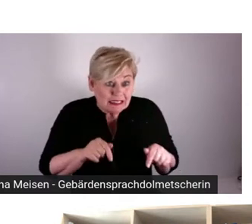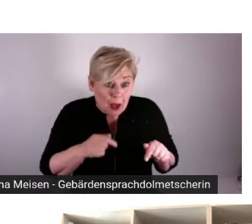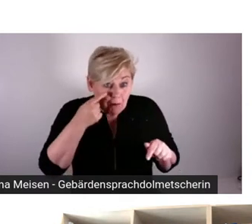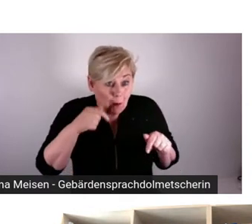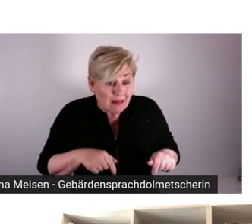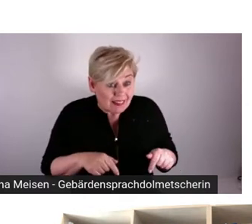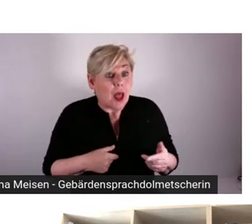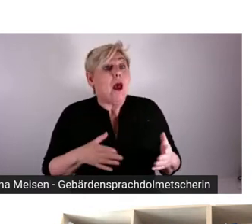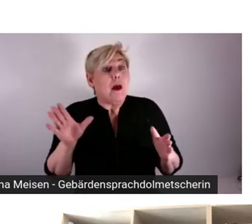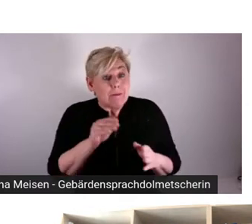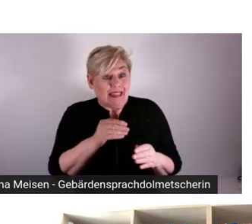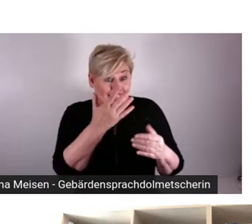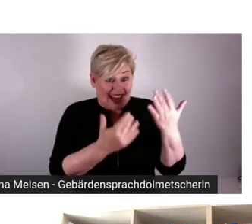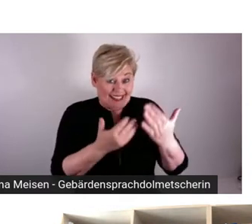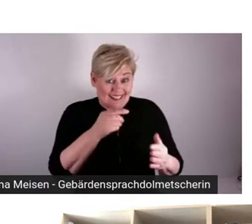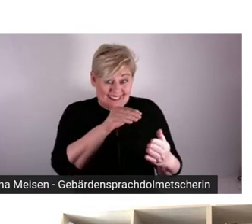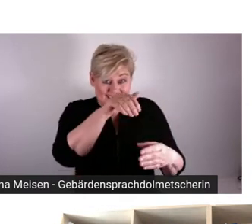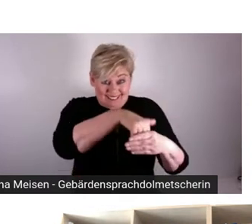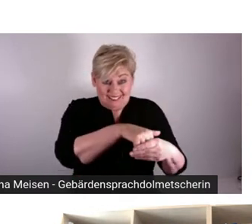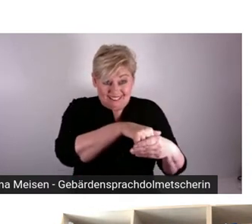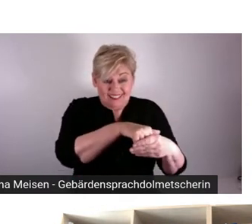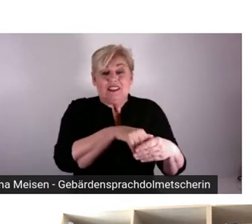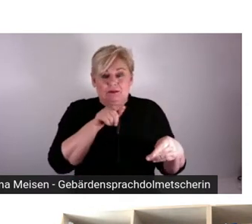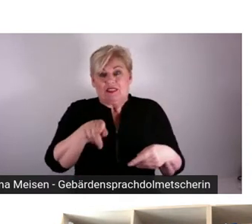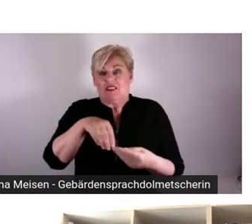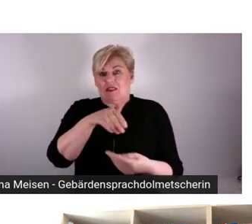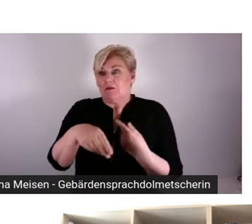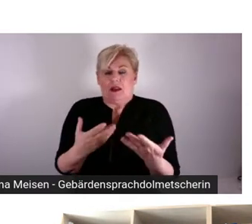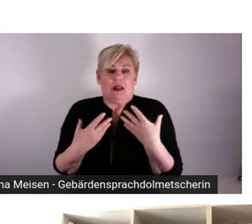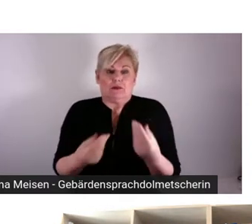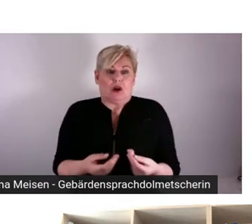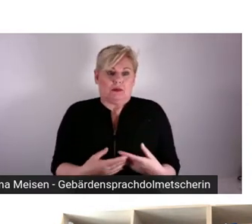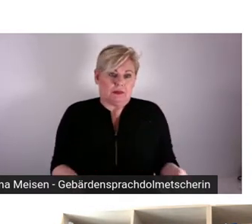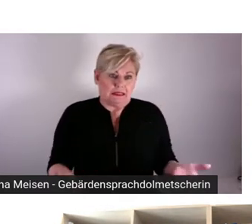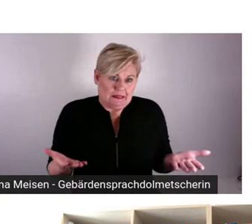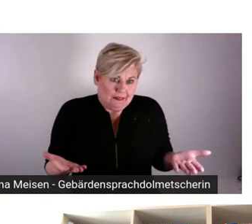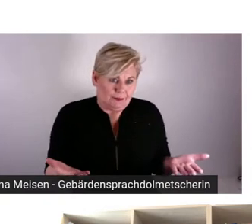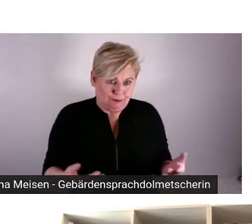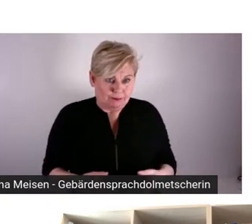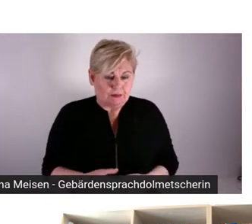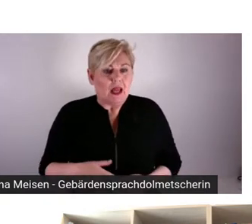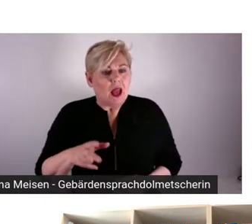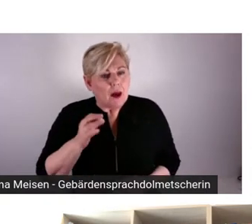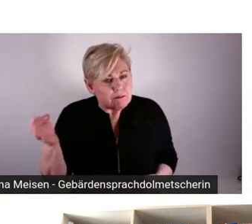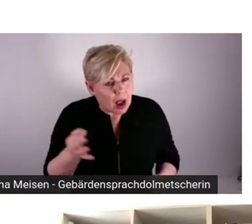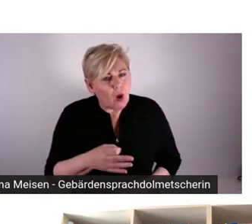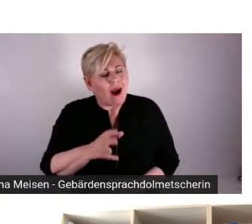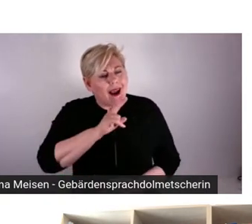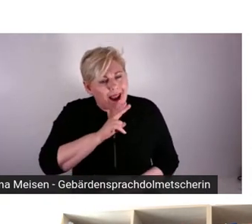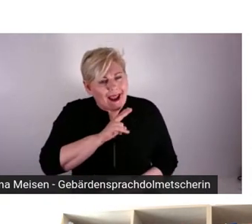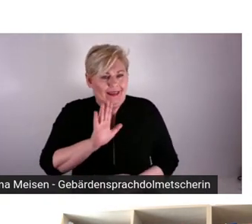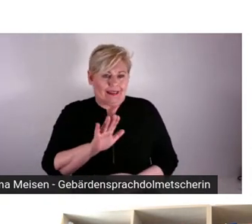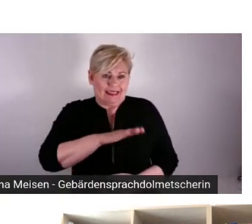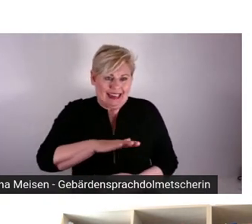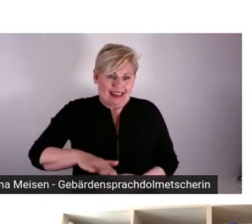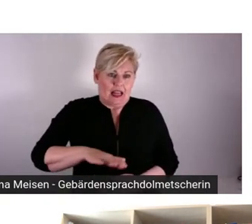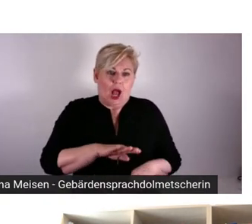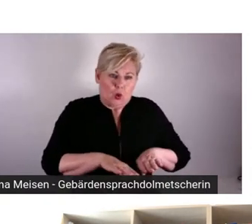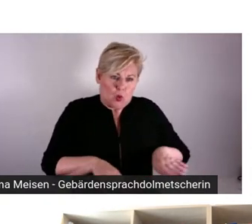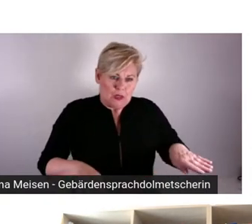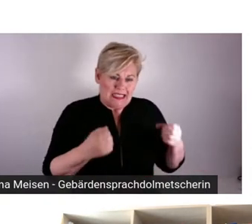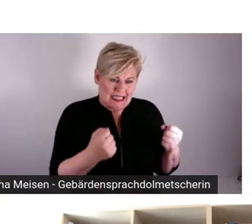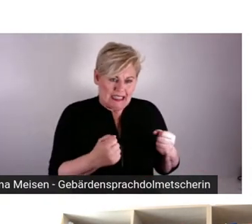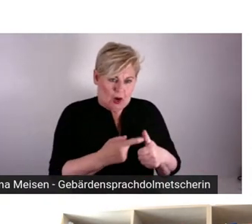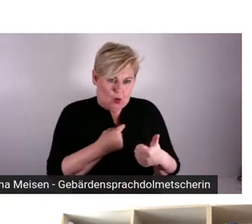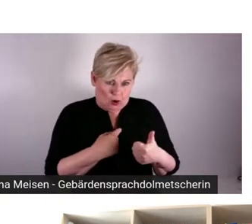die Anrechnung diese Familien davon überhaupt nichts haben. Wir brauchen eine eigenständige Kindergrundsicherung. Ich sehe